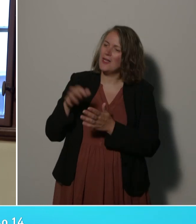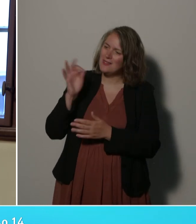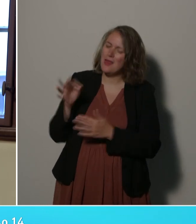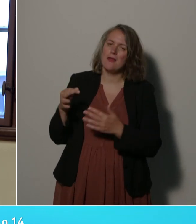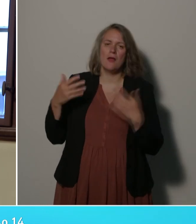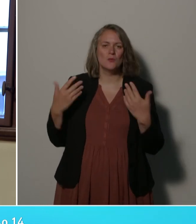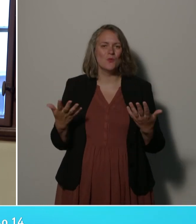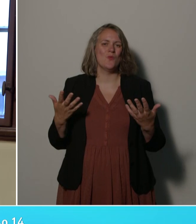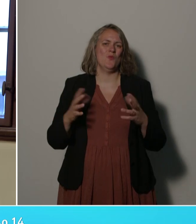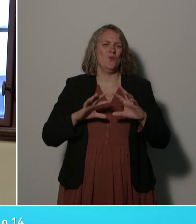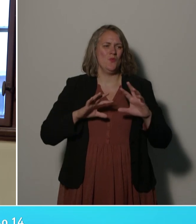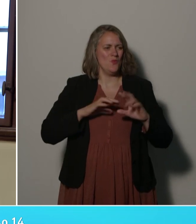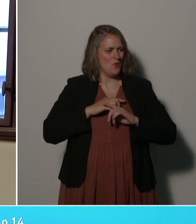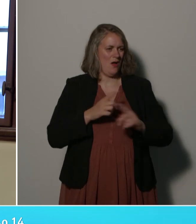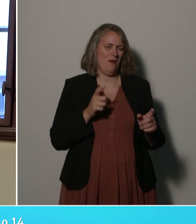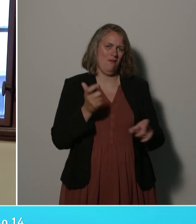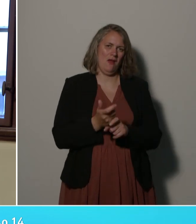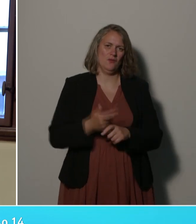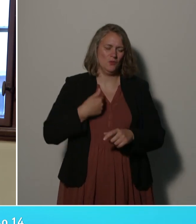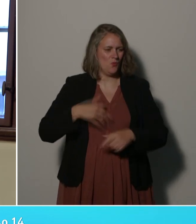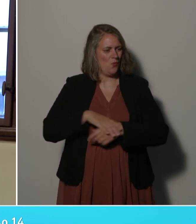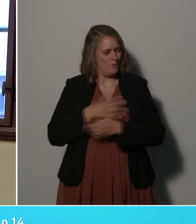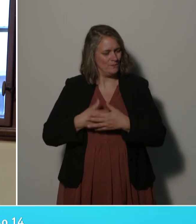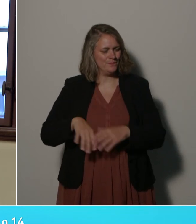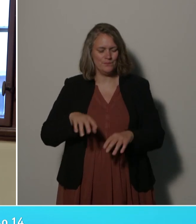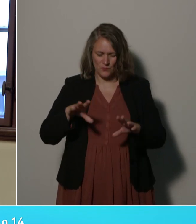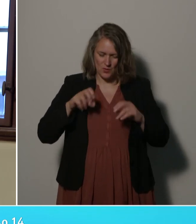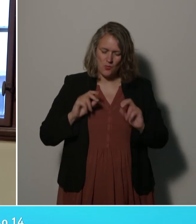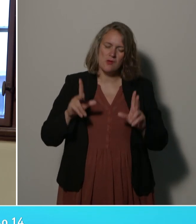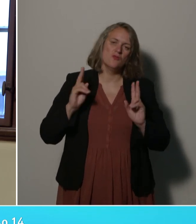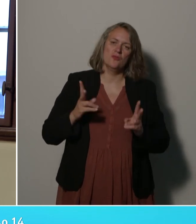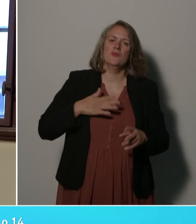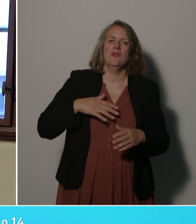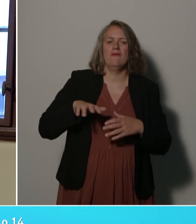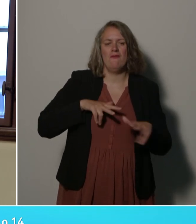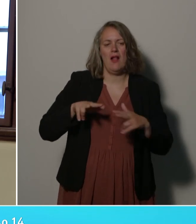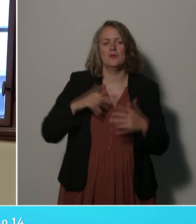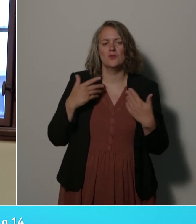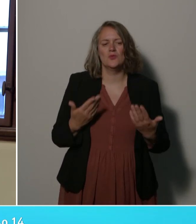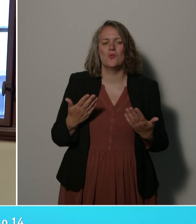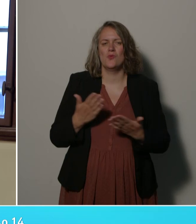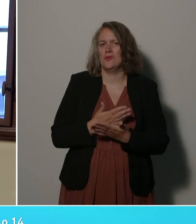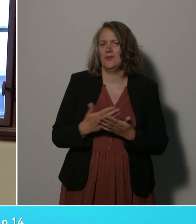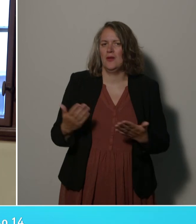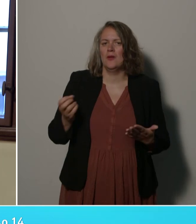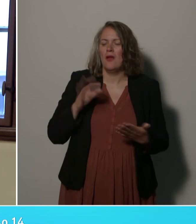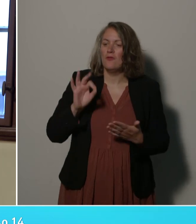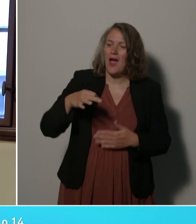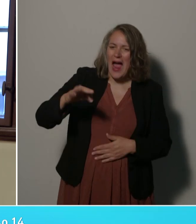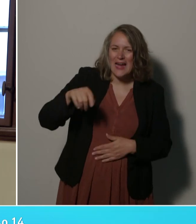eine Gesamtverantwortung, der sich auch die Stadtverwaltung immer stellen muss, aber die für den